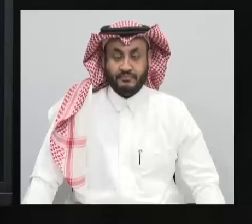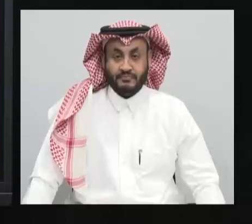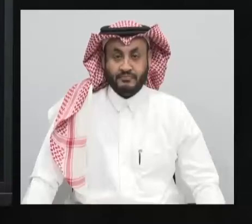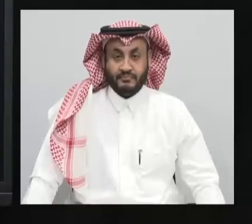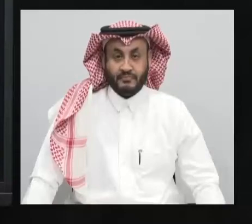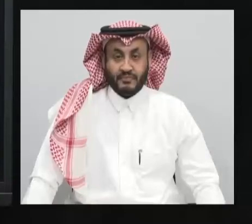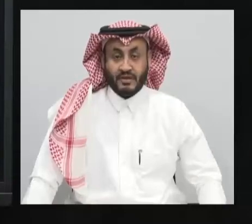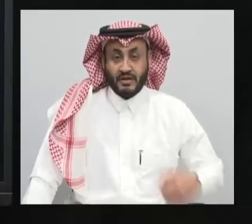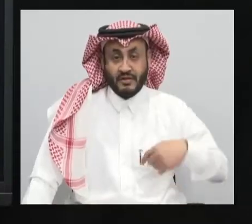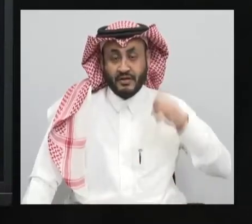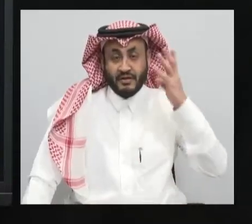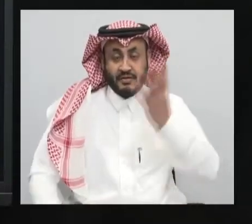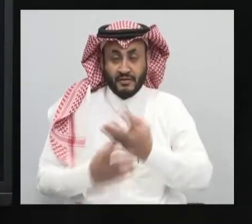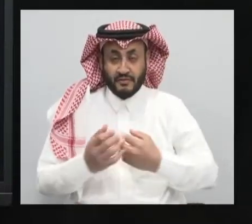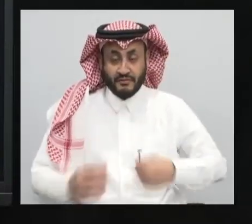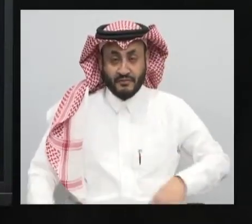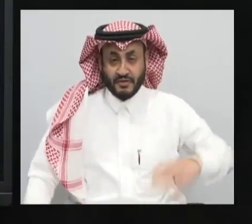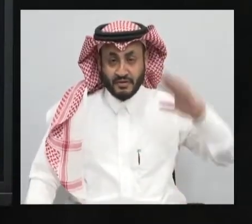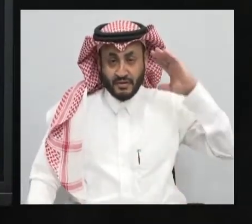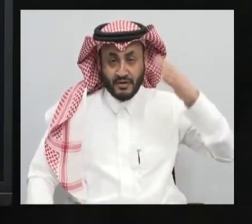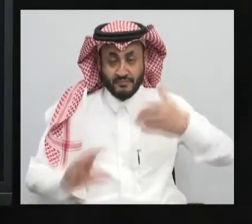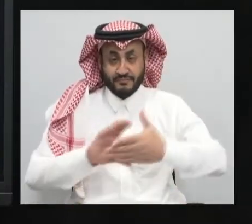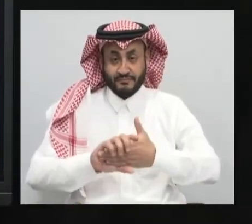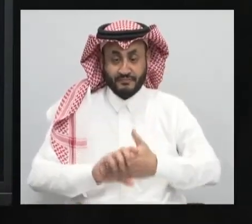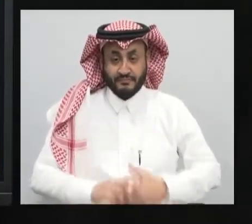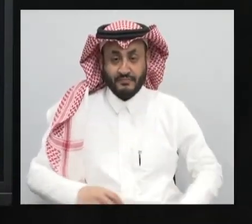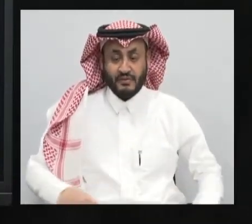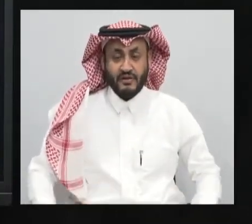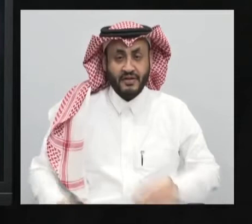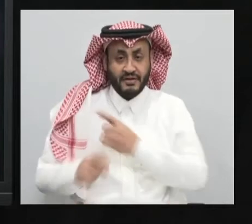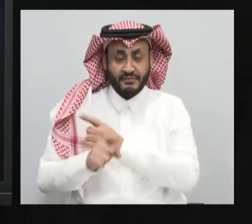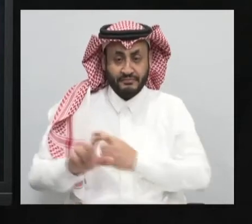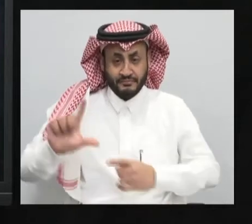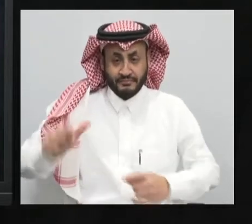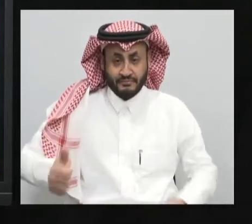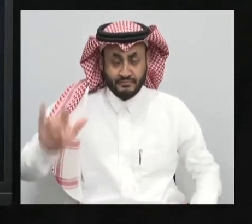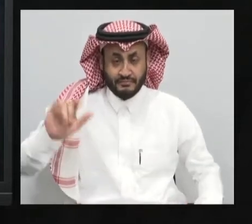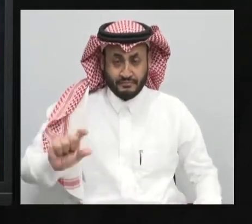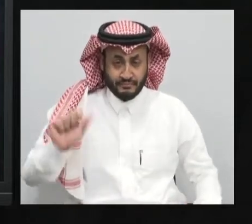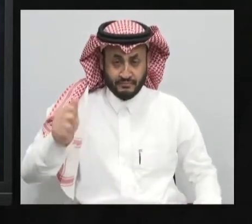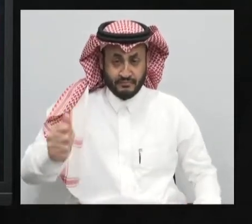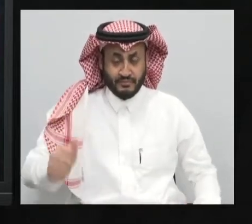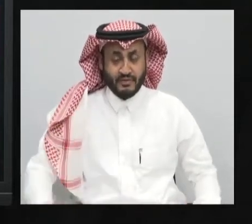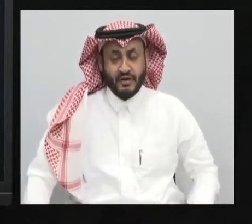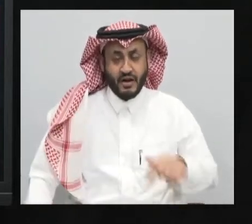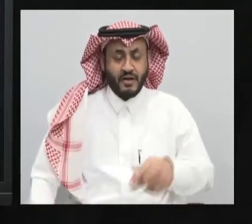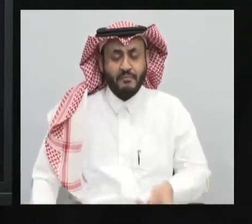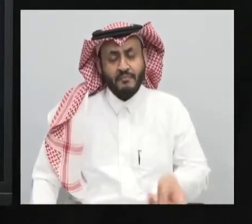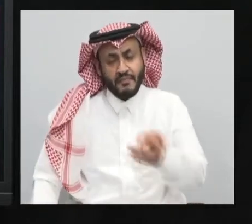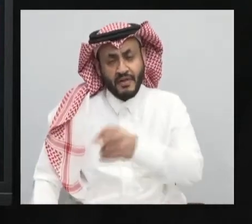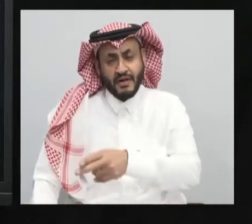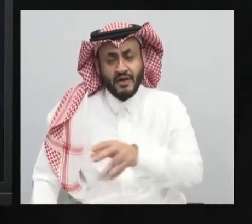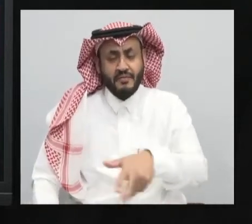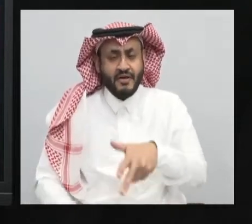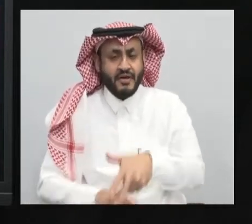بسم الله الرحمن الرحيم. السلام عليكم ورحمة الله وبركاته. This is Miss Leila Jehani. Welcome dear students again. Inshallah today we will continue our